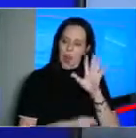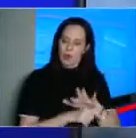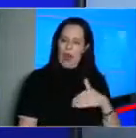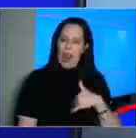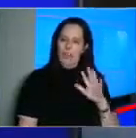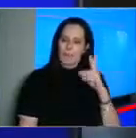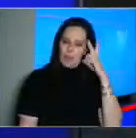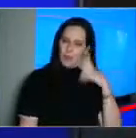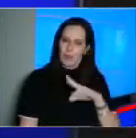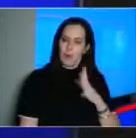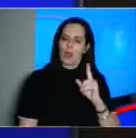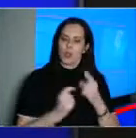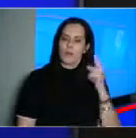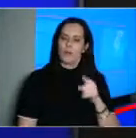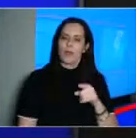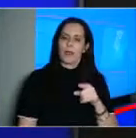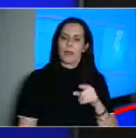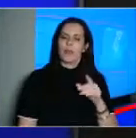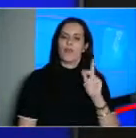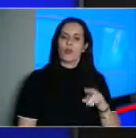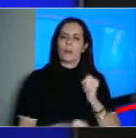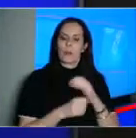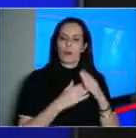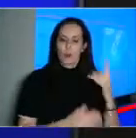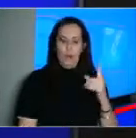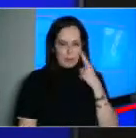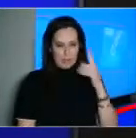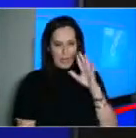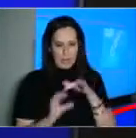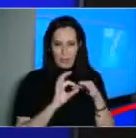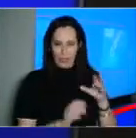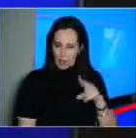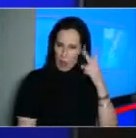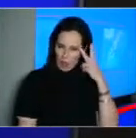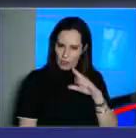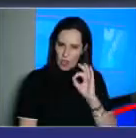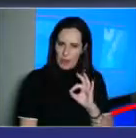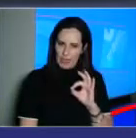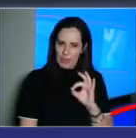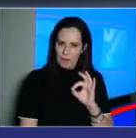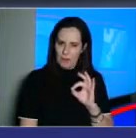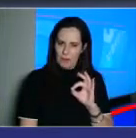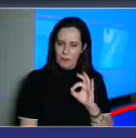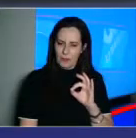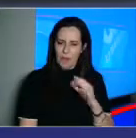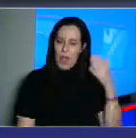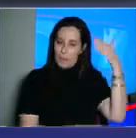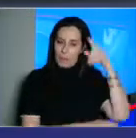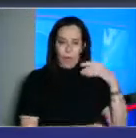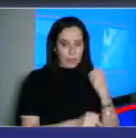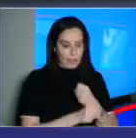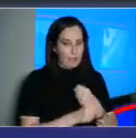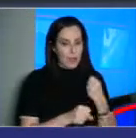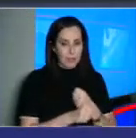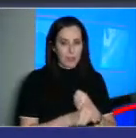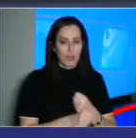ללב, הם מבינים את מה שקורה ומפעילים את הביקורת של עצמם. אני מסתכל על הסדרה, אני יכול להבין שבעצם המדינה עשתה